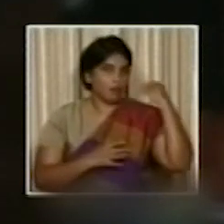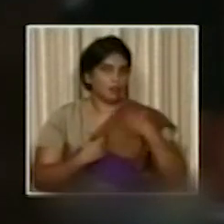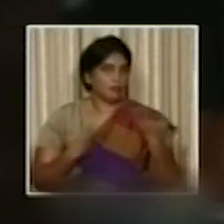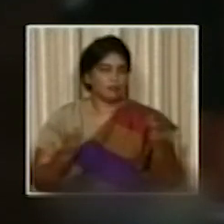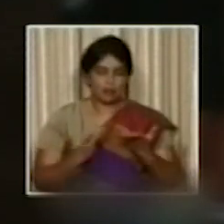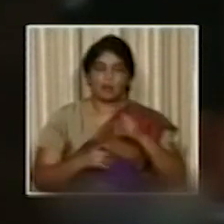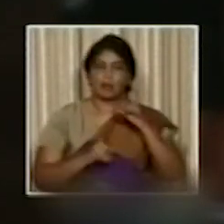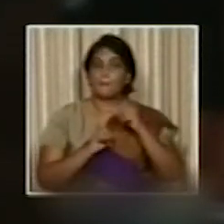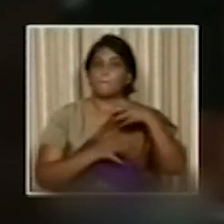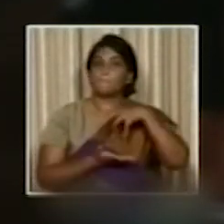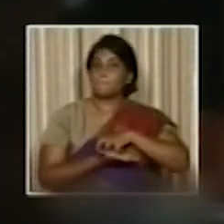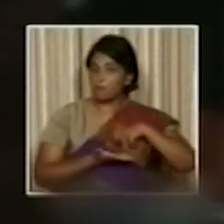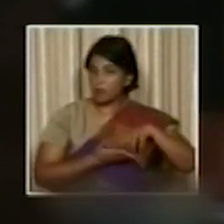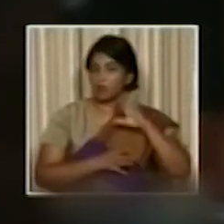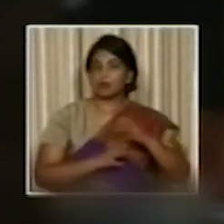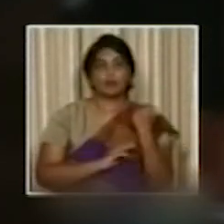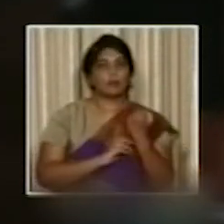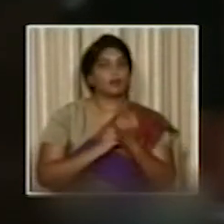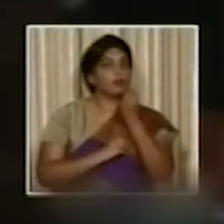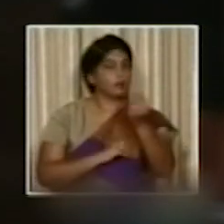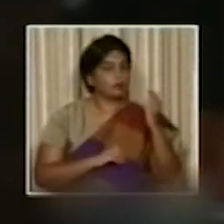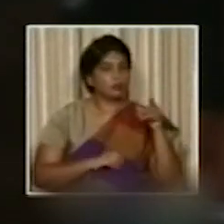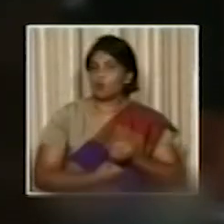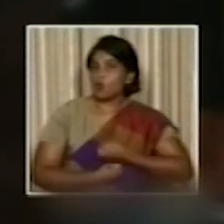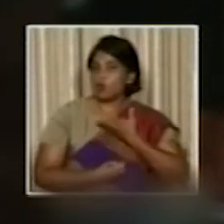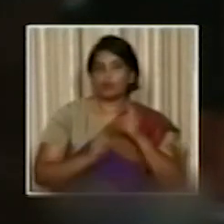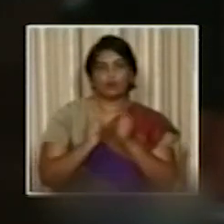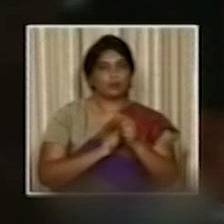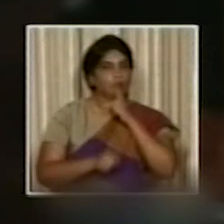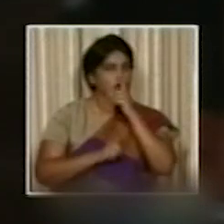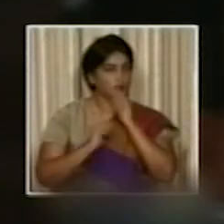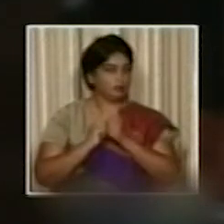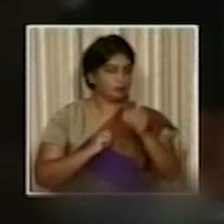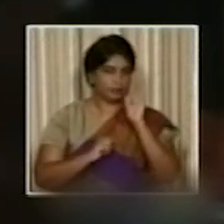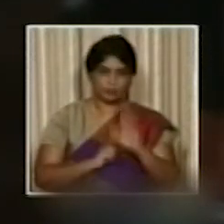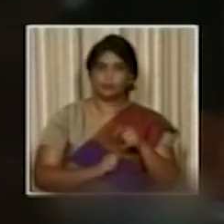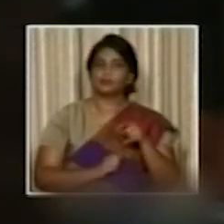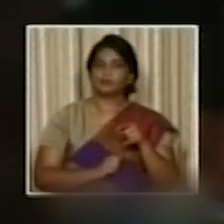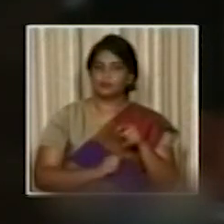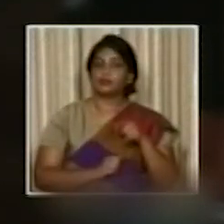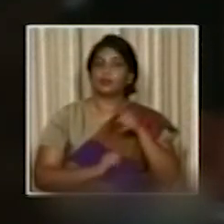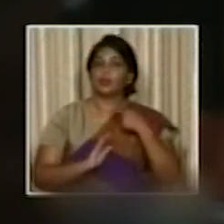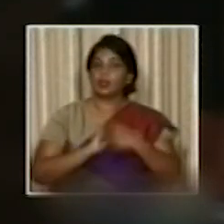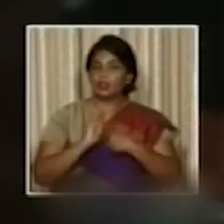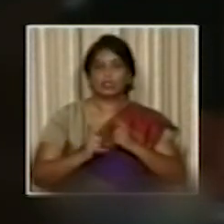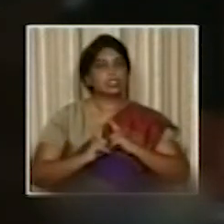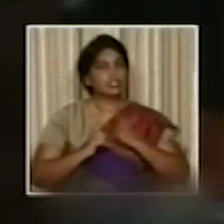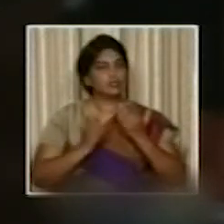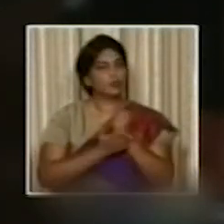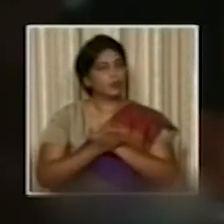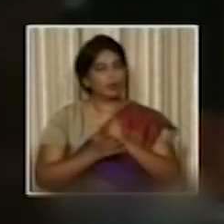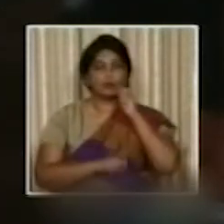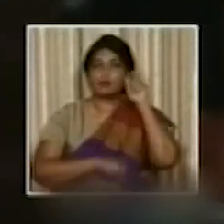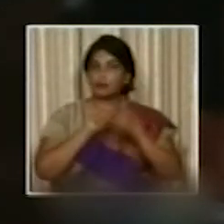அதிகார பகிர்வு குறித்து அதீத அக்கறையுடன் செயல்பட்டு வருகின்றவர். இந்த நாட்டில் வாழுகின்ற அனைத்தின மக்களின் பிரச்சனைகள்